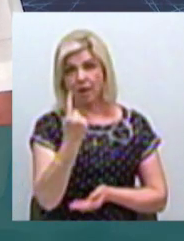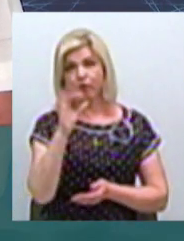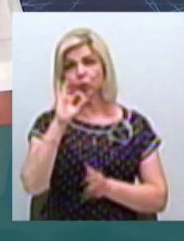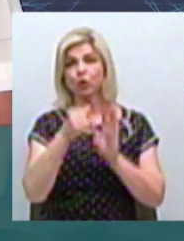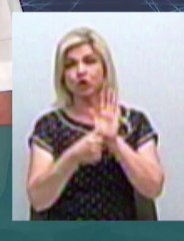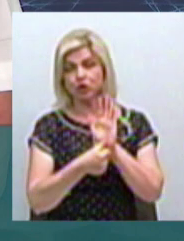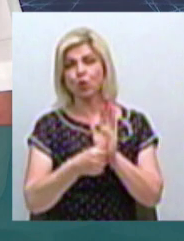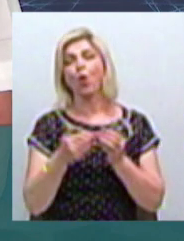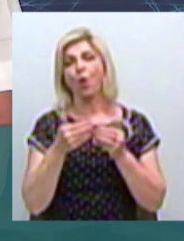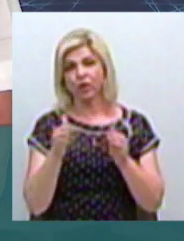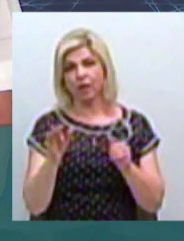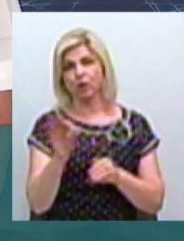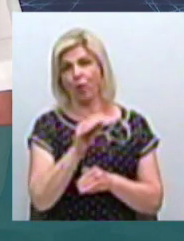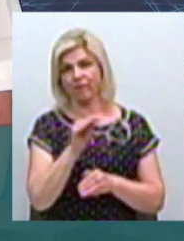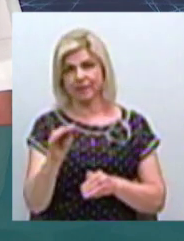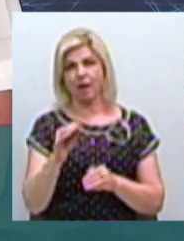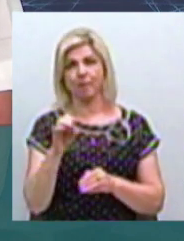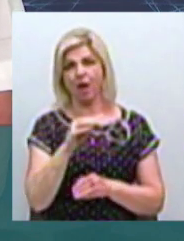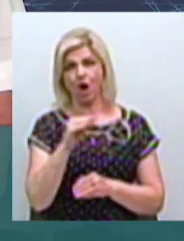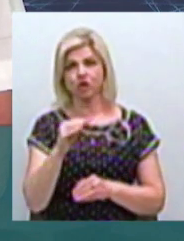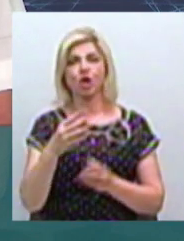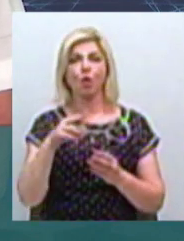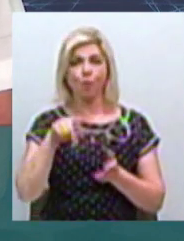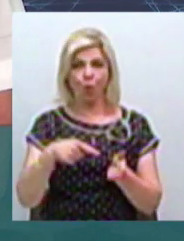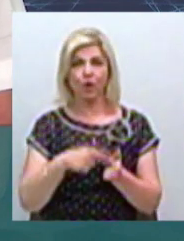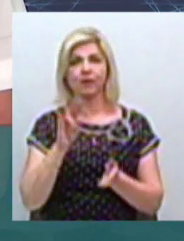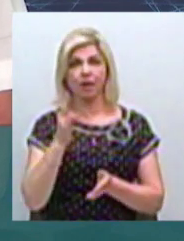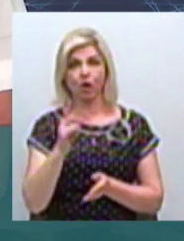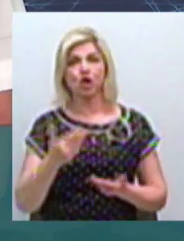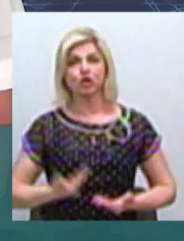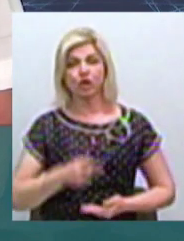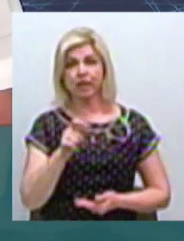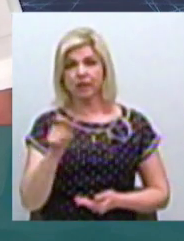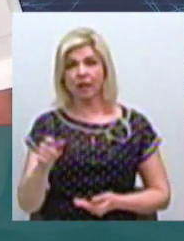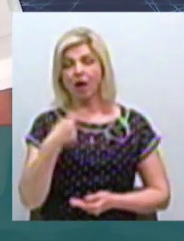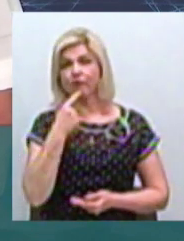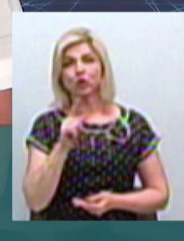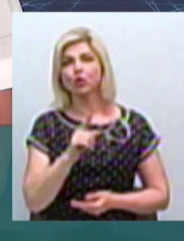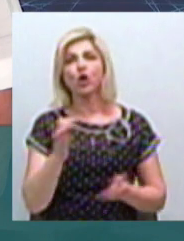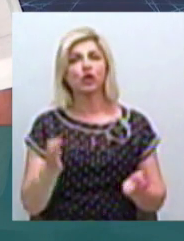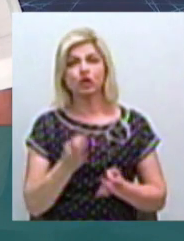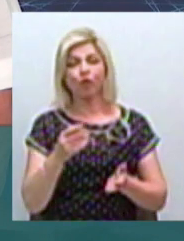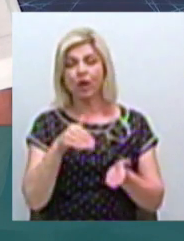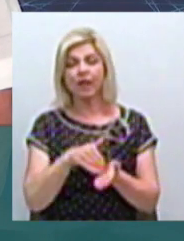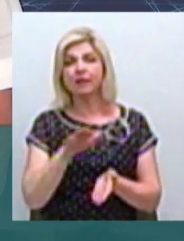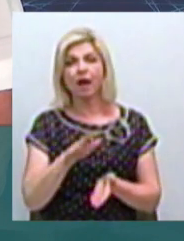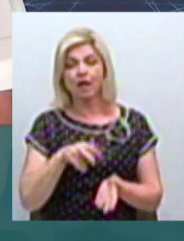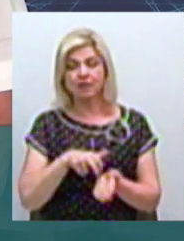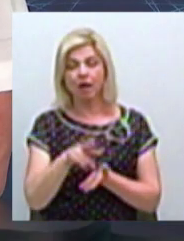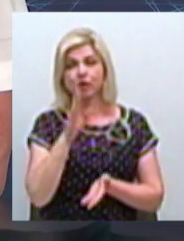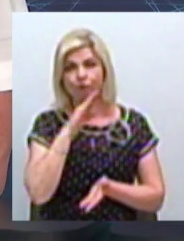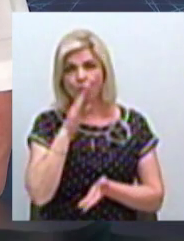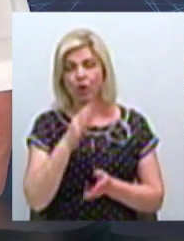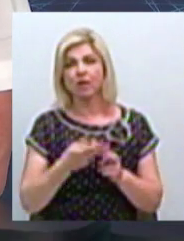відкриття пляжей по місту Ніколаєву. То, що жителі сказали, що ні на що не натикаються, заходя в воду, то це так,